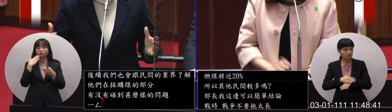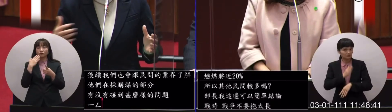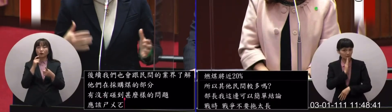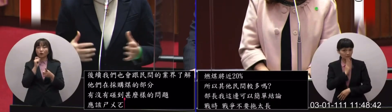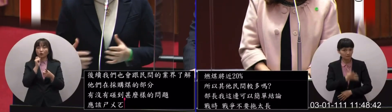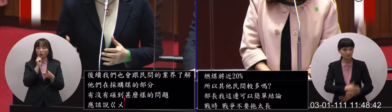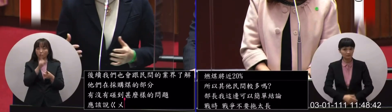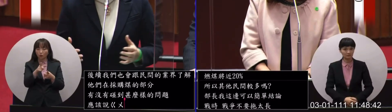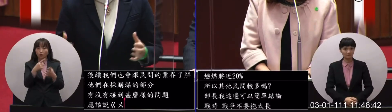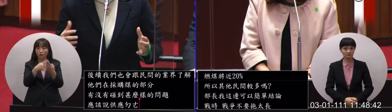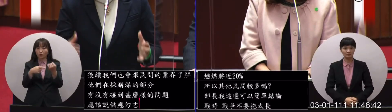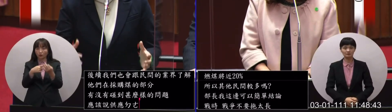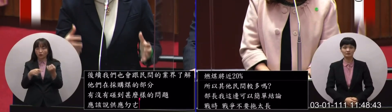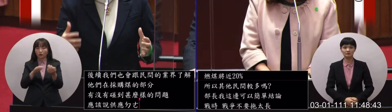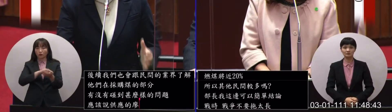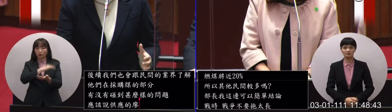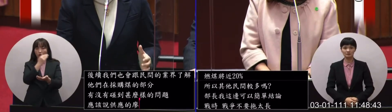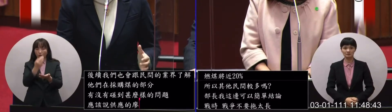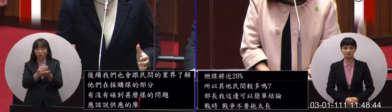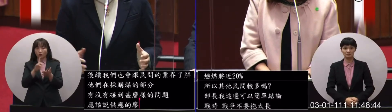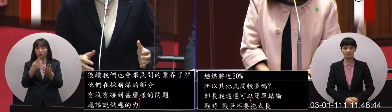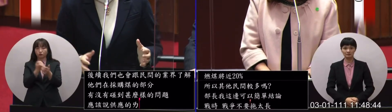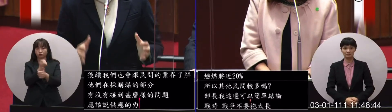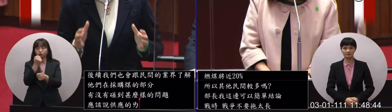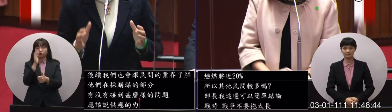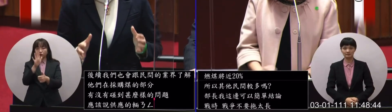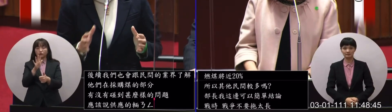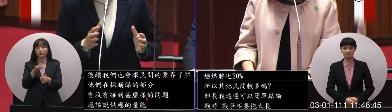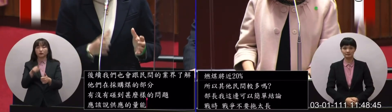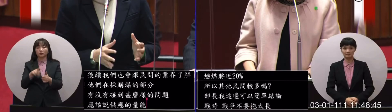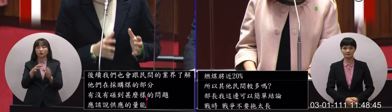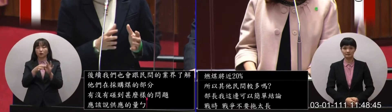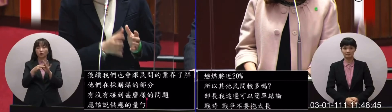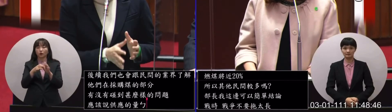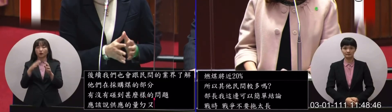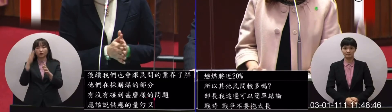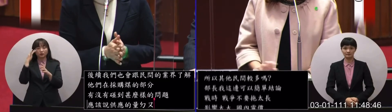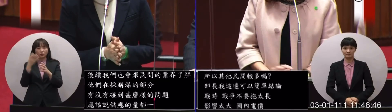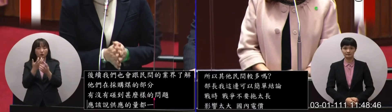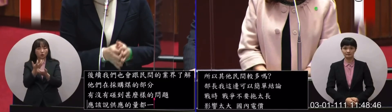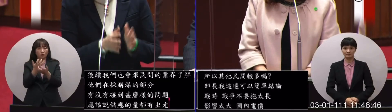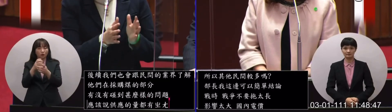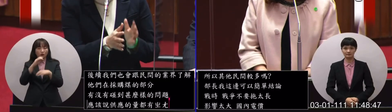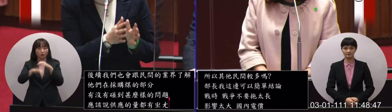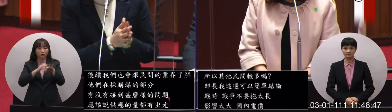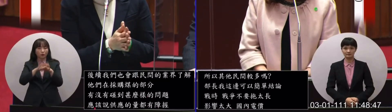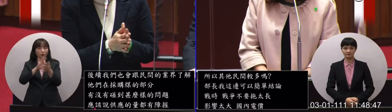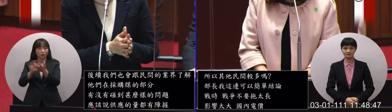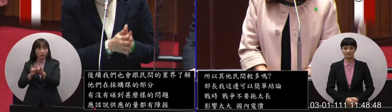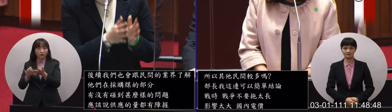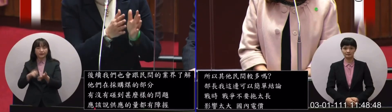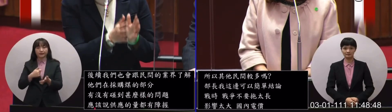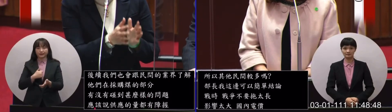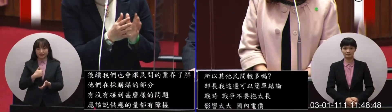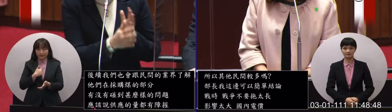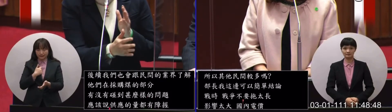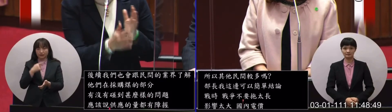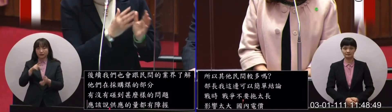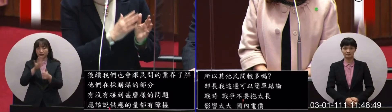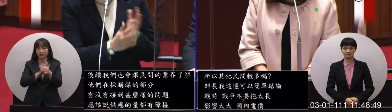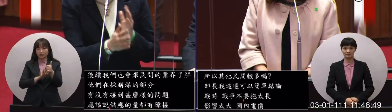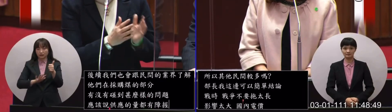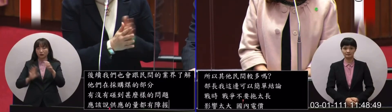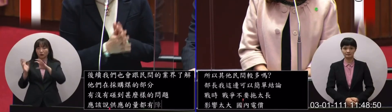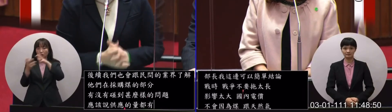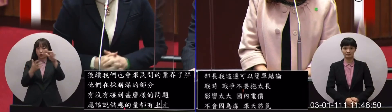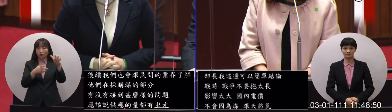的量的部分哈，目前都有掌握。那相关的燃料的成本的部分，那这个确实是会有国